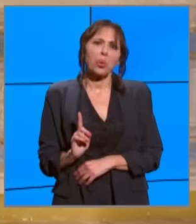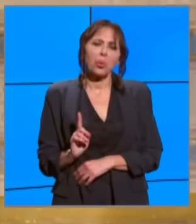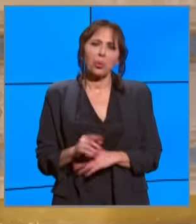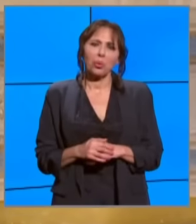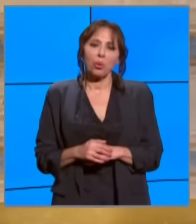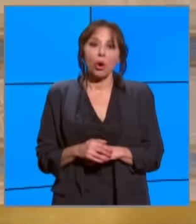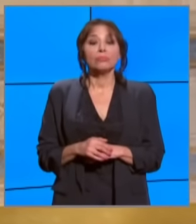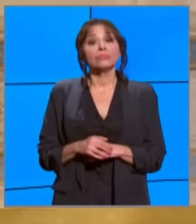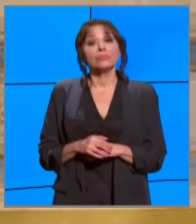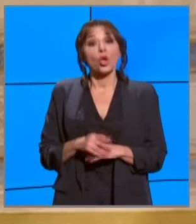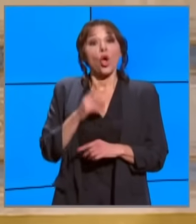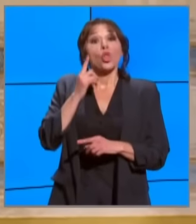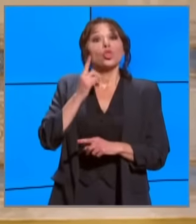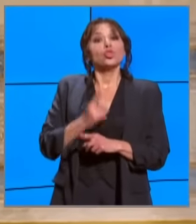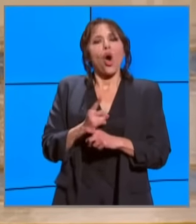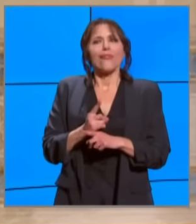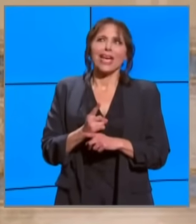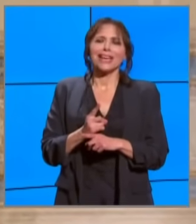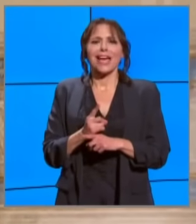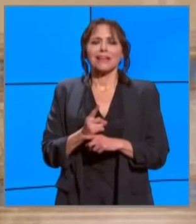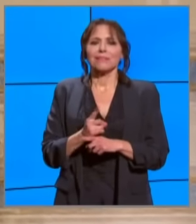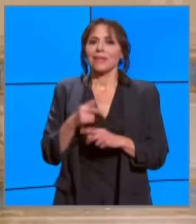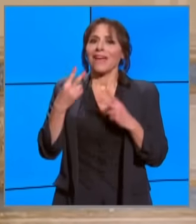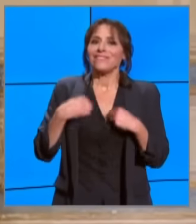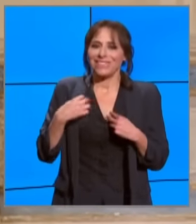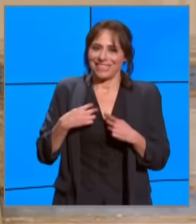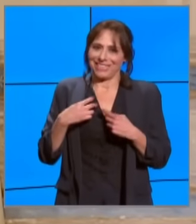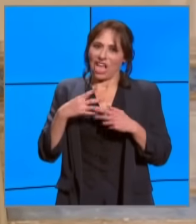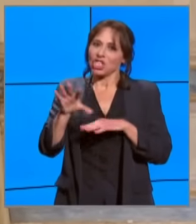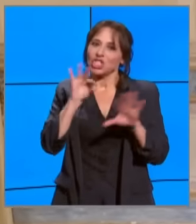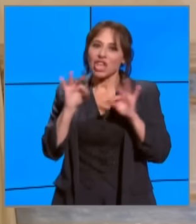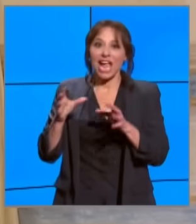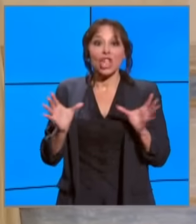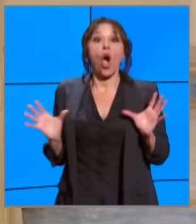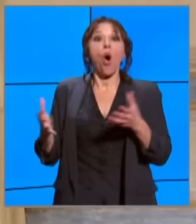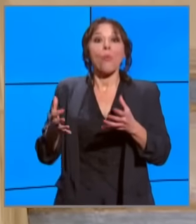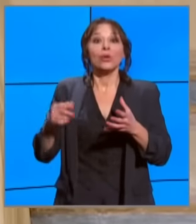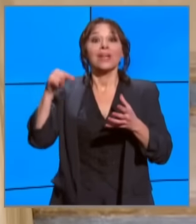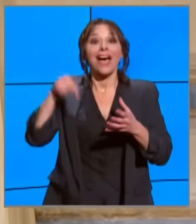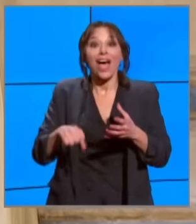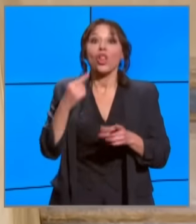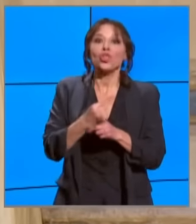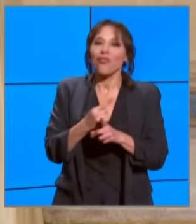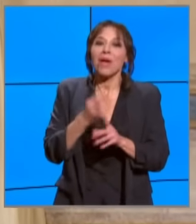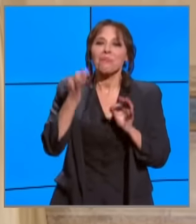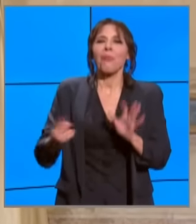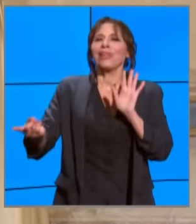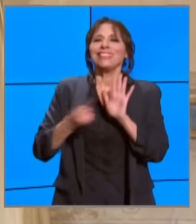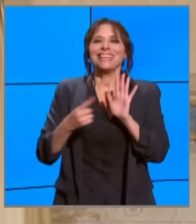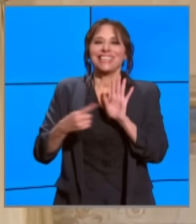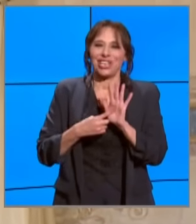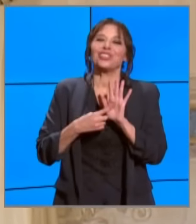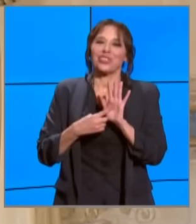che un dovere partecipare alla vita e alle scelte della comunità è un diritto di libertà anche un diritto al